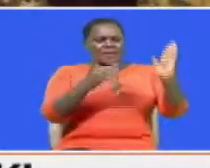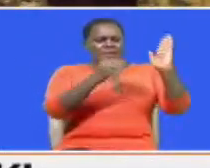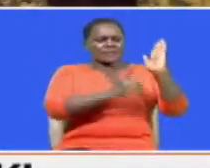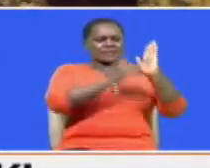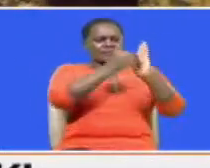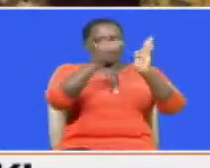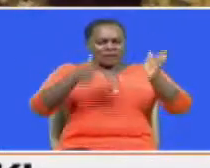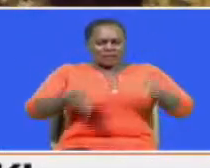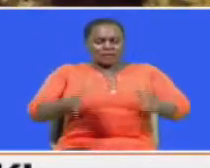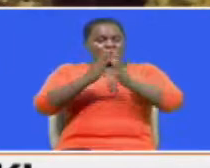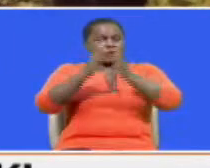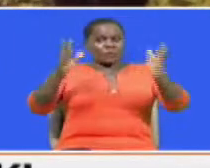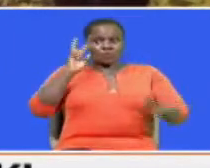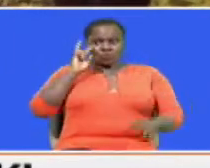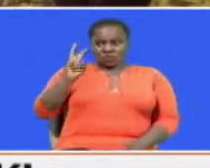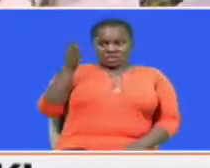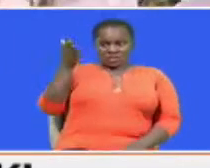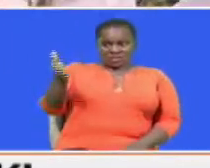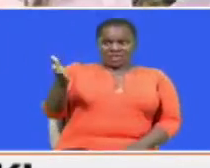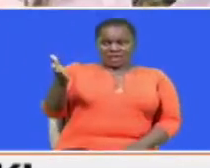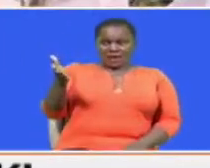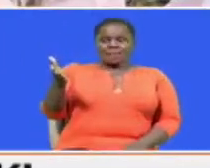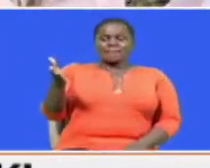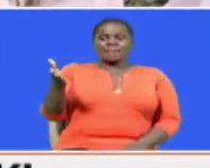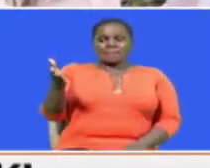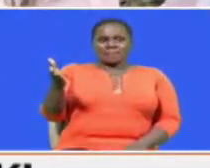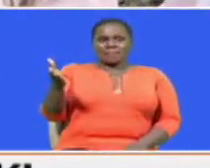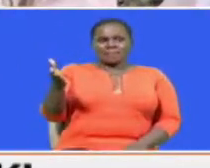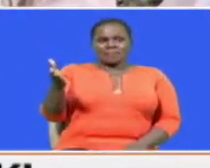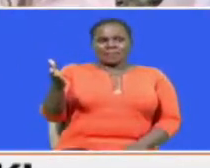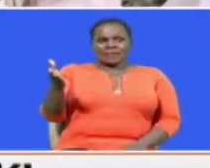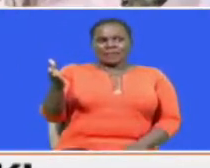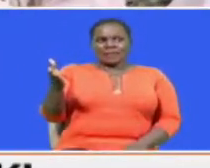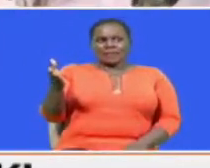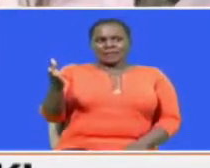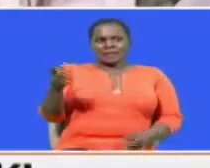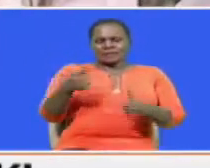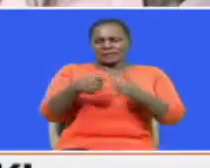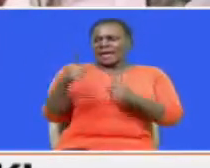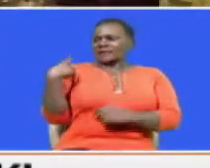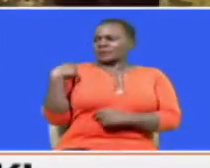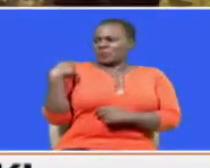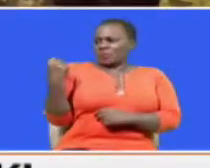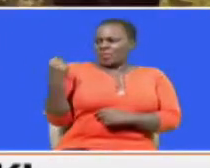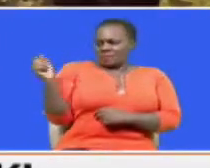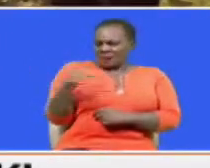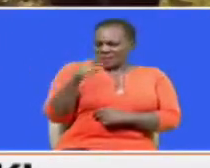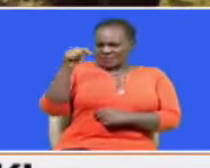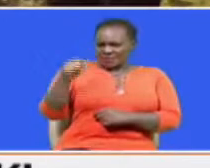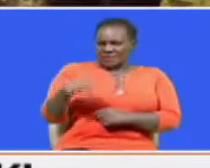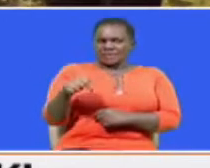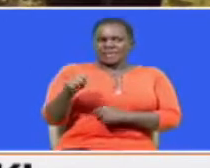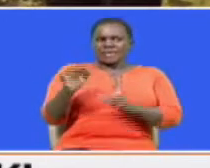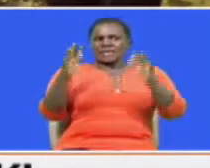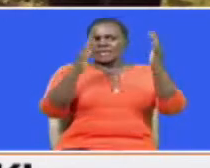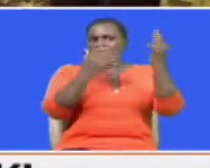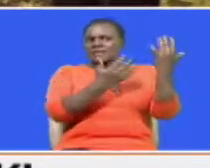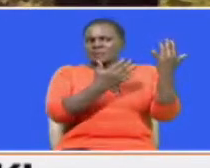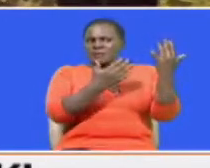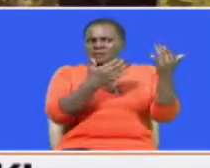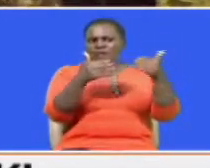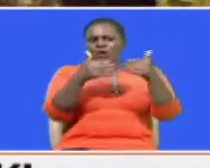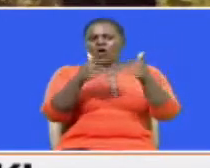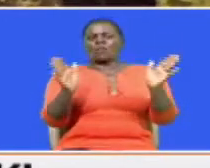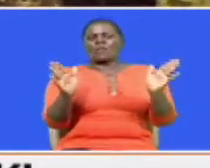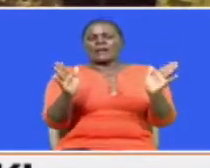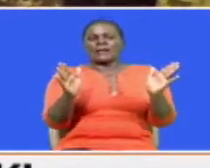Hii barabara kuu mnaona kuanzia Wajir mpaka Kutulo itaanza karibuni. Hii mwezi tunatarajia award iweze